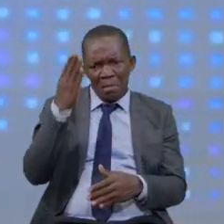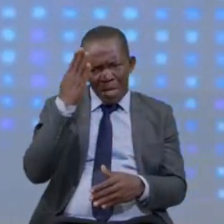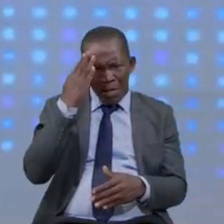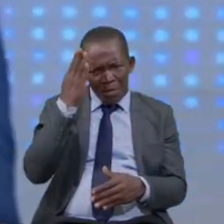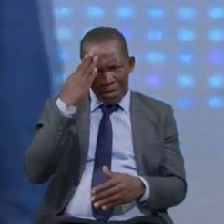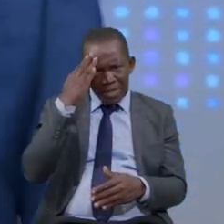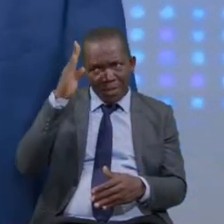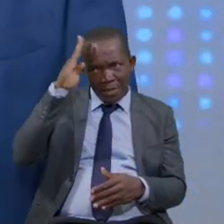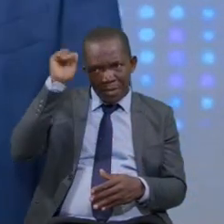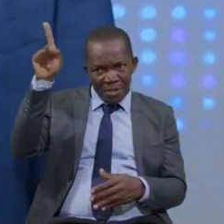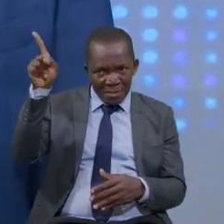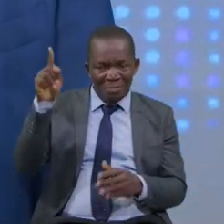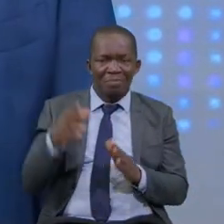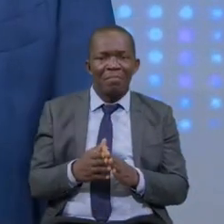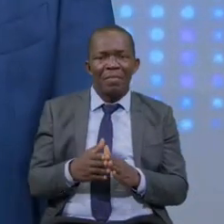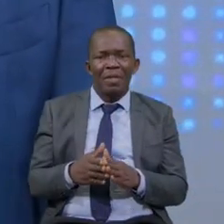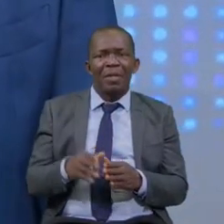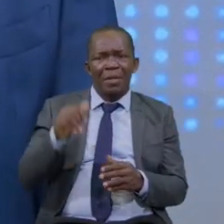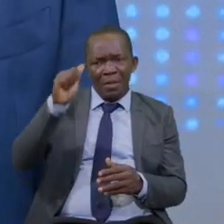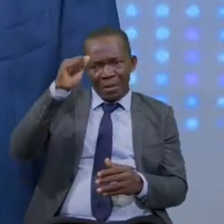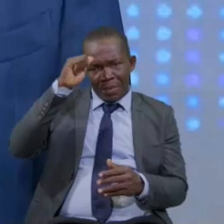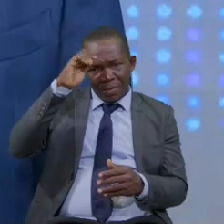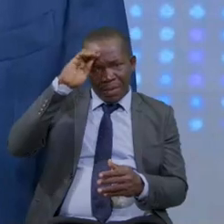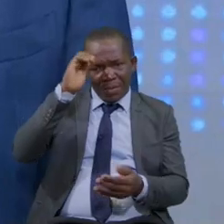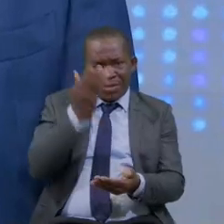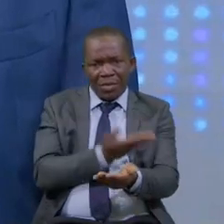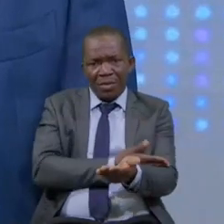péché aujourd'hui, le Fils de Dieu. Fils de Dieu,